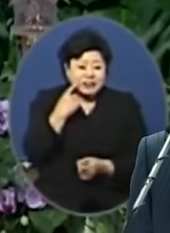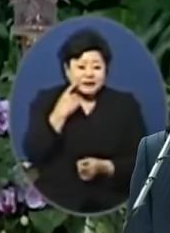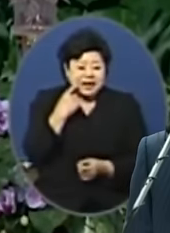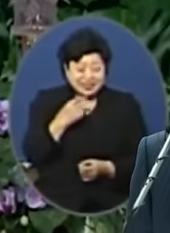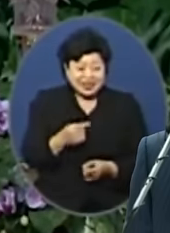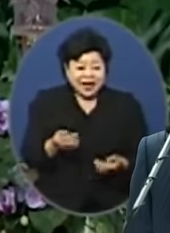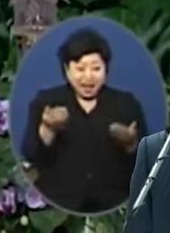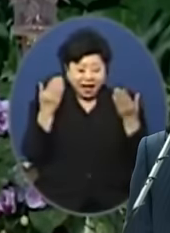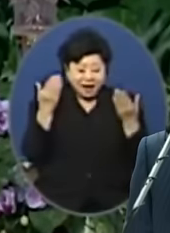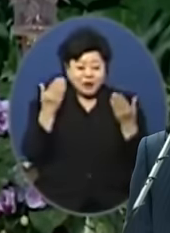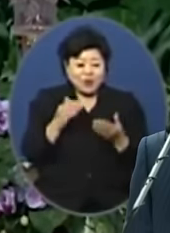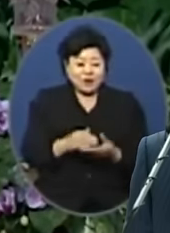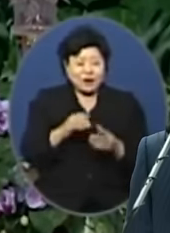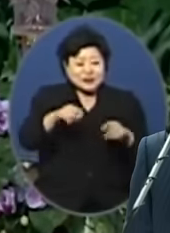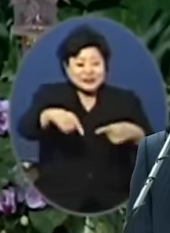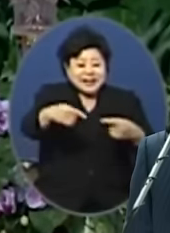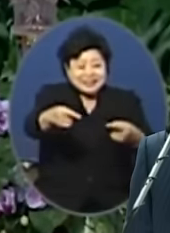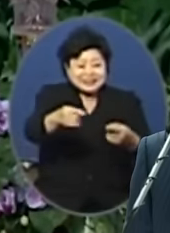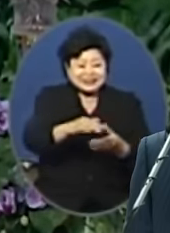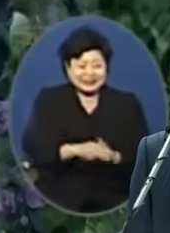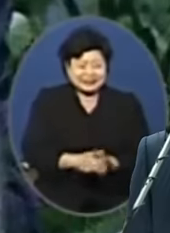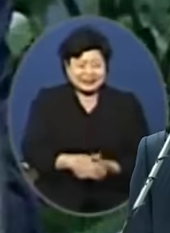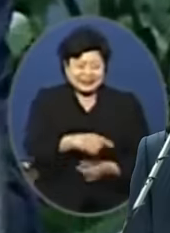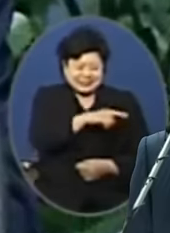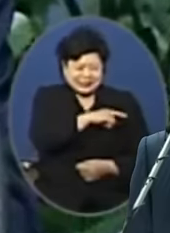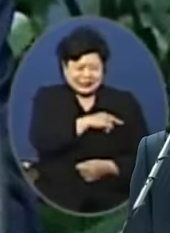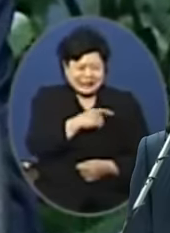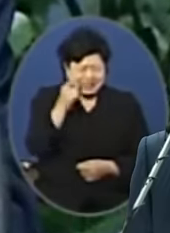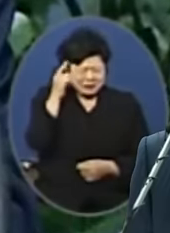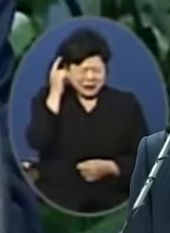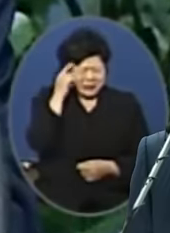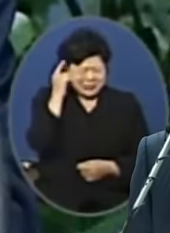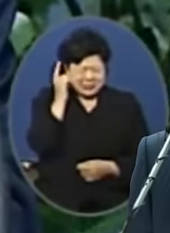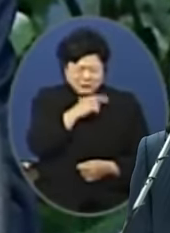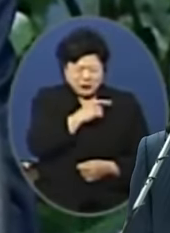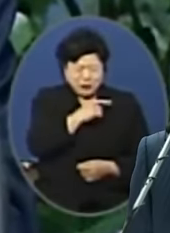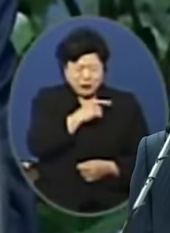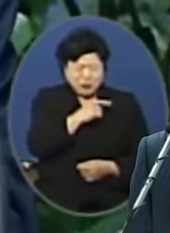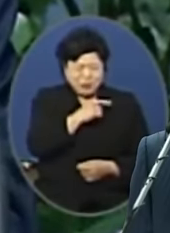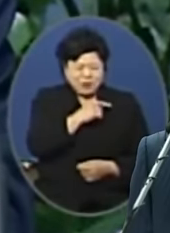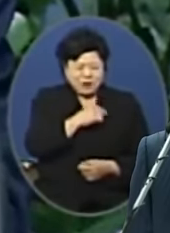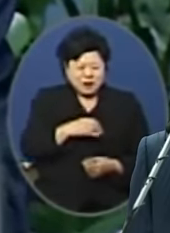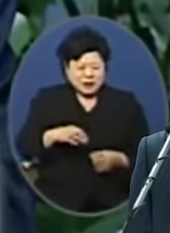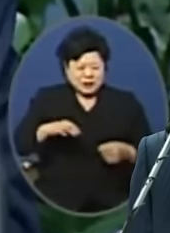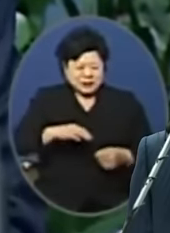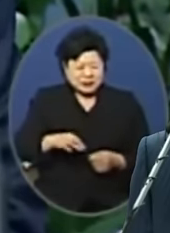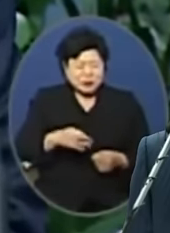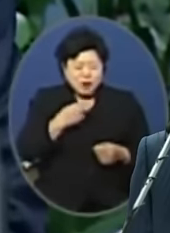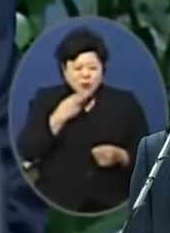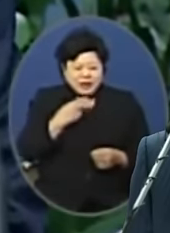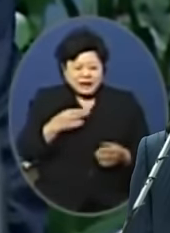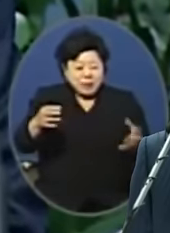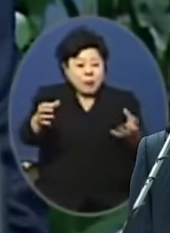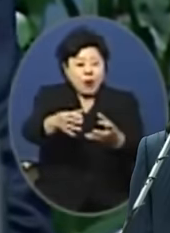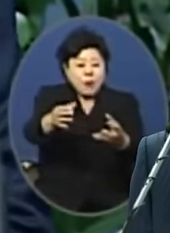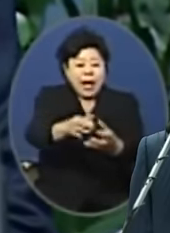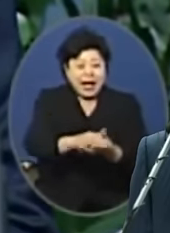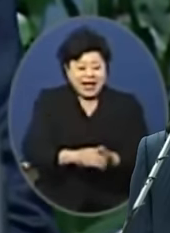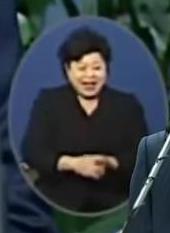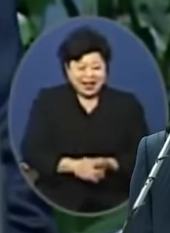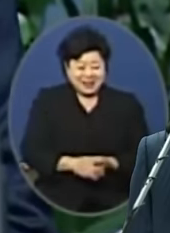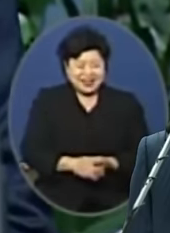학교 들어가서 제일 머리가 나쁘고 쓸모가 없는 애들만 거두어가지고서